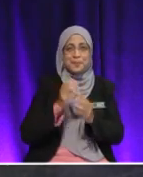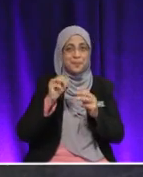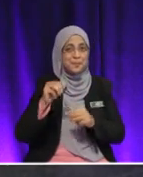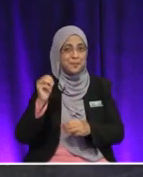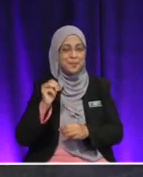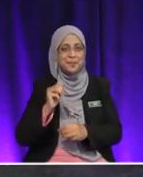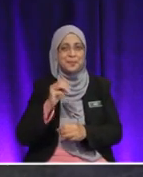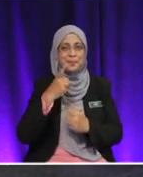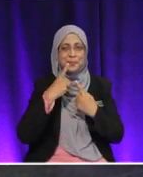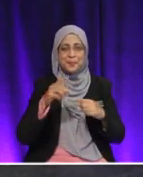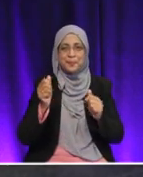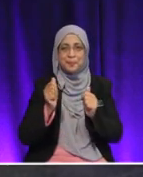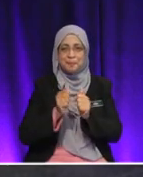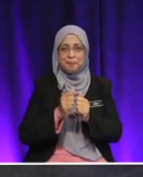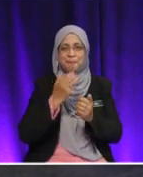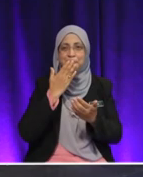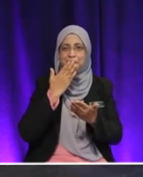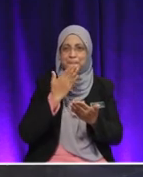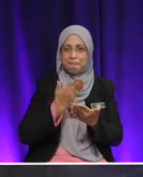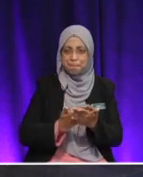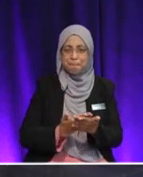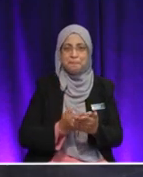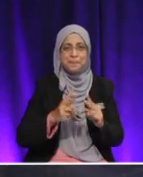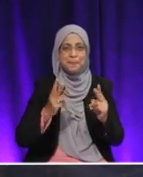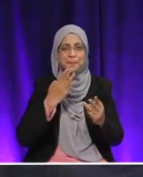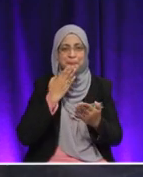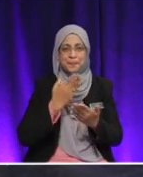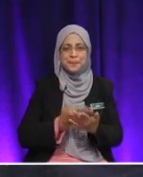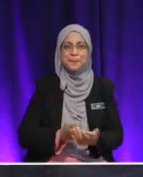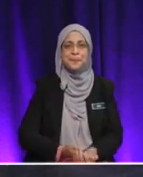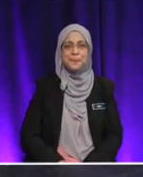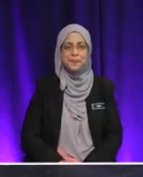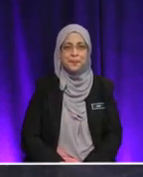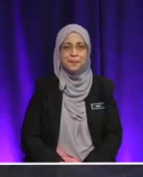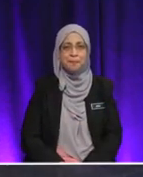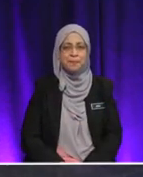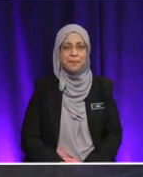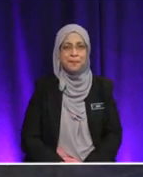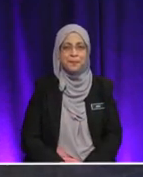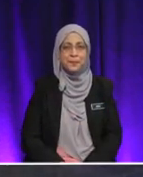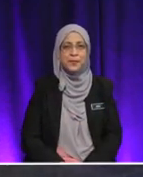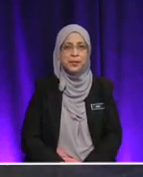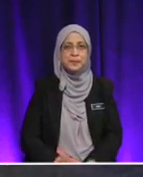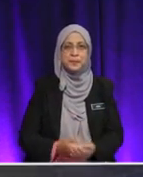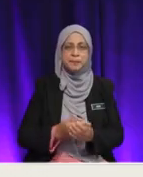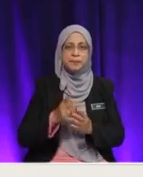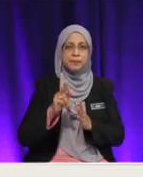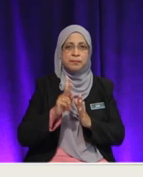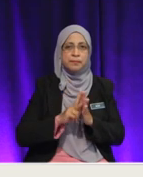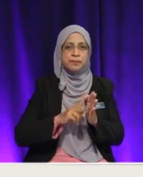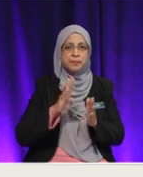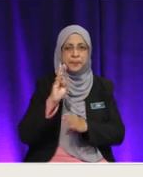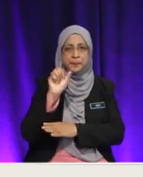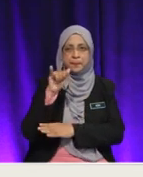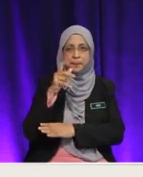yang telah memberi jawaban yang sangat tepat untuk seolah yang di mari kita lihat jawaban pula kebajikan mangsa